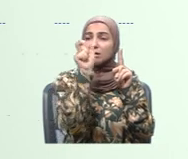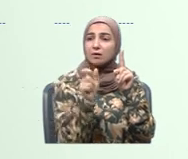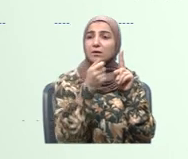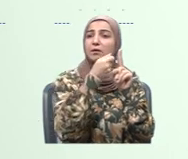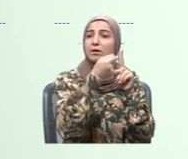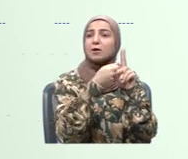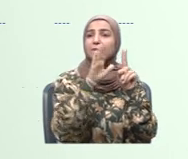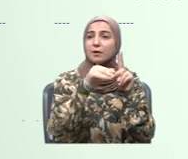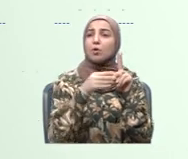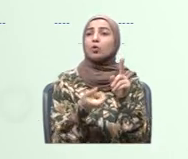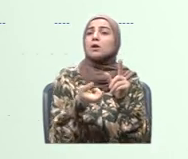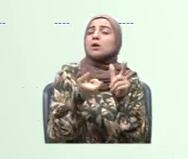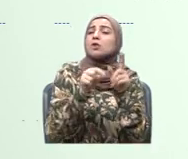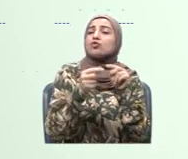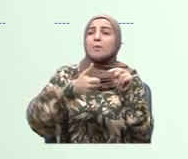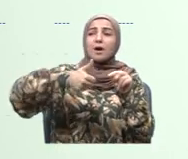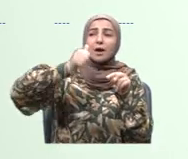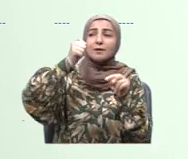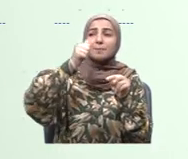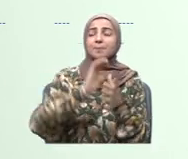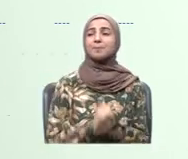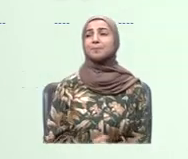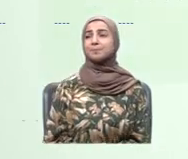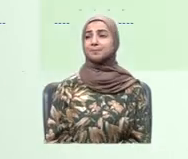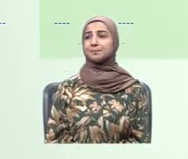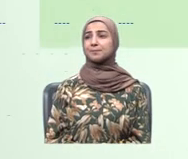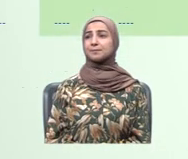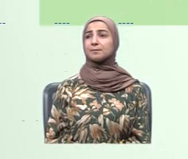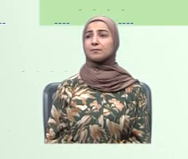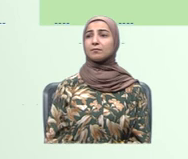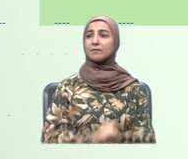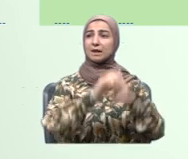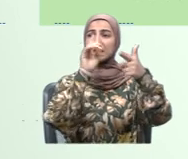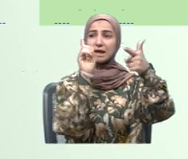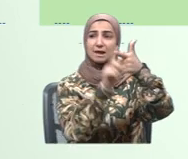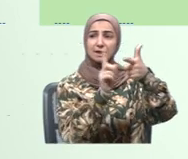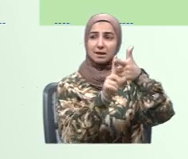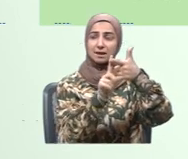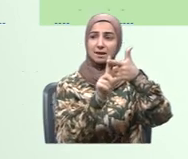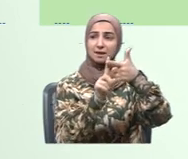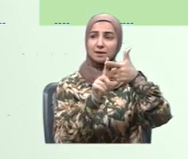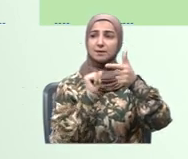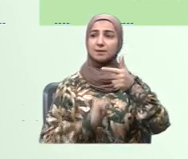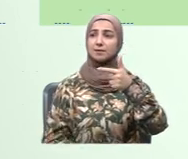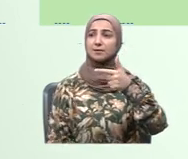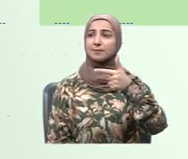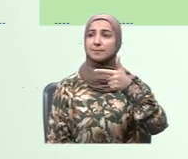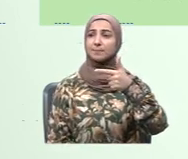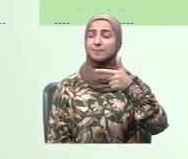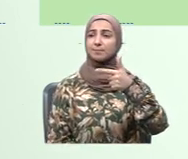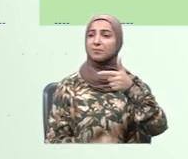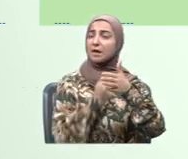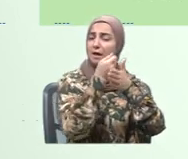حجة واقعية وتقنع متلقيه. المؤشر الثاني هي طريقة